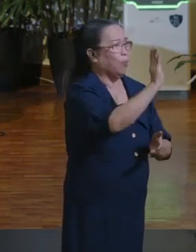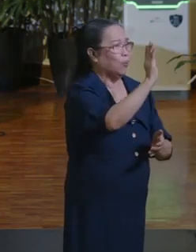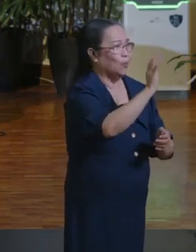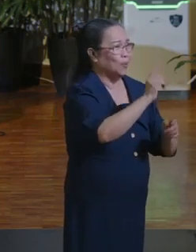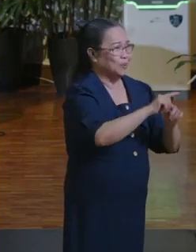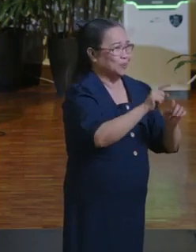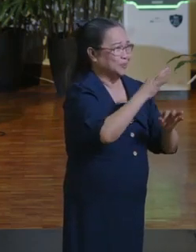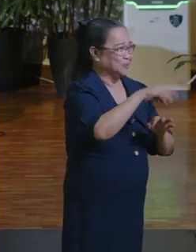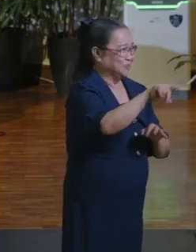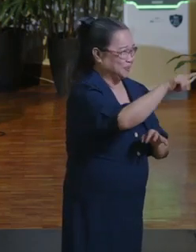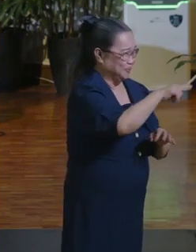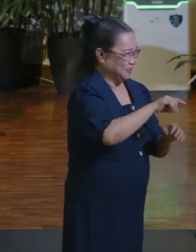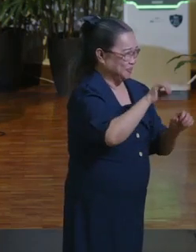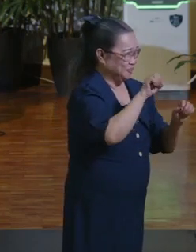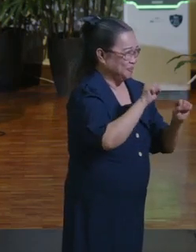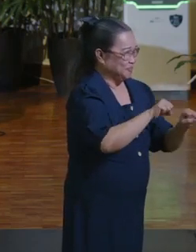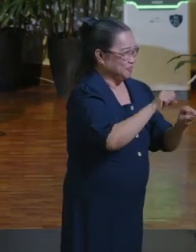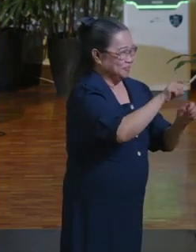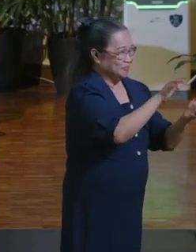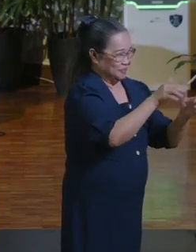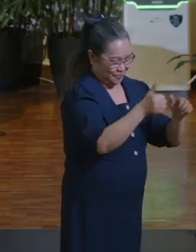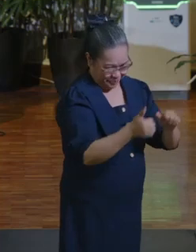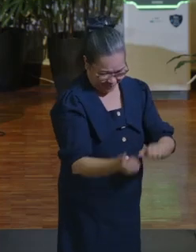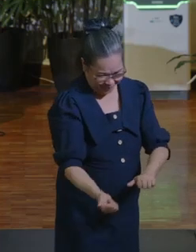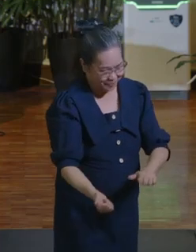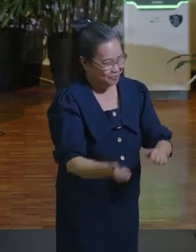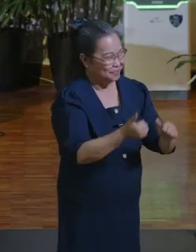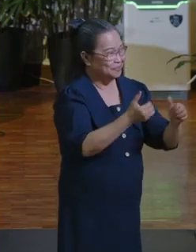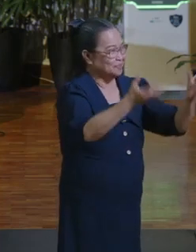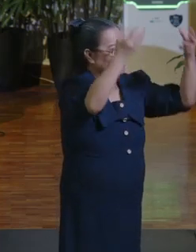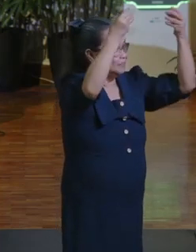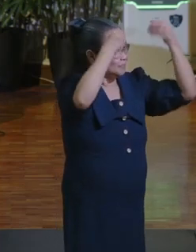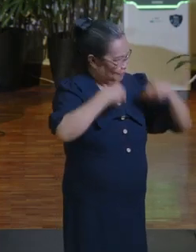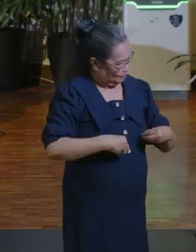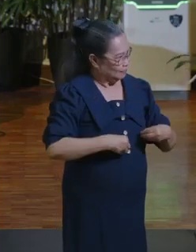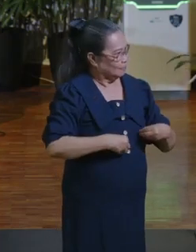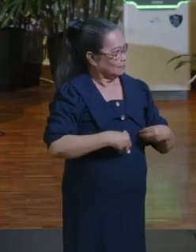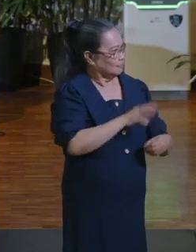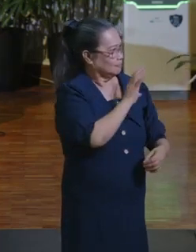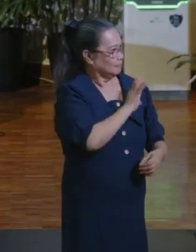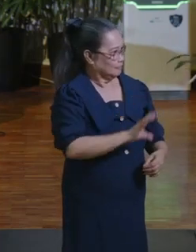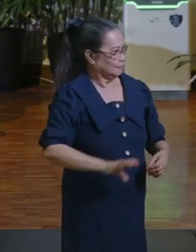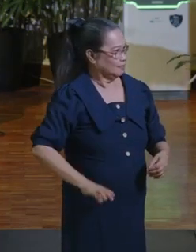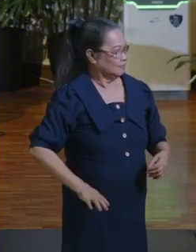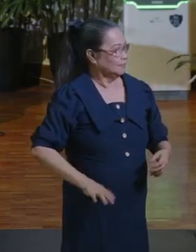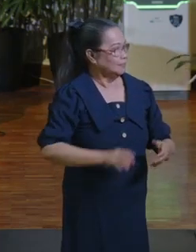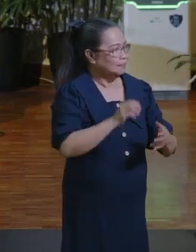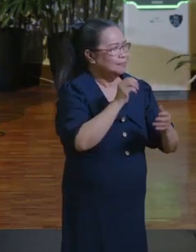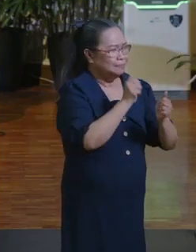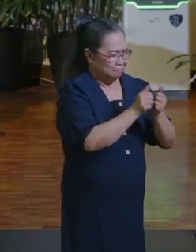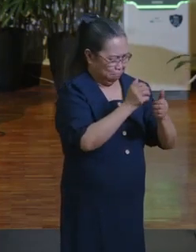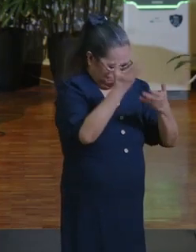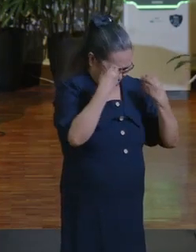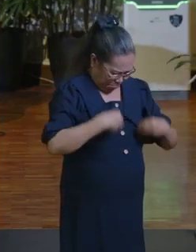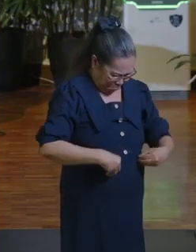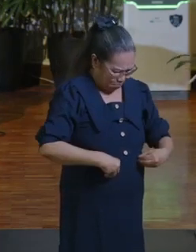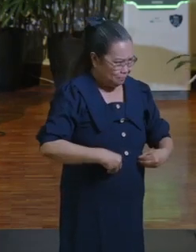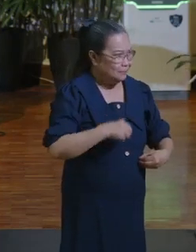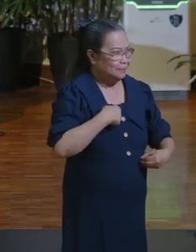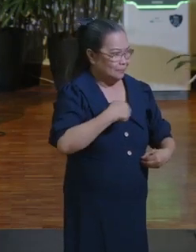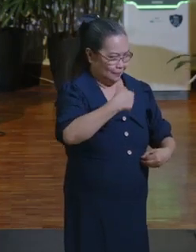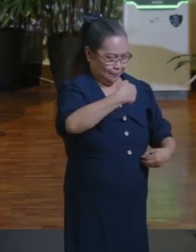for as many of you as were baptized into Christ have put on Christ. So, lahat ng kaisa ni